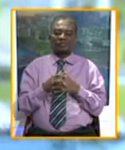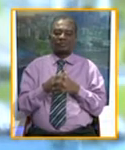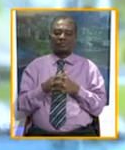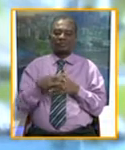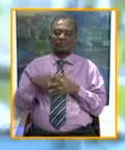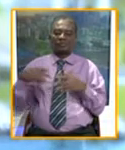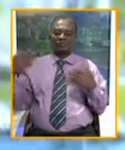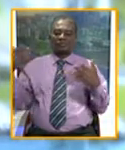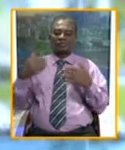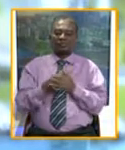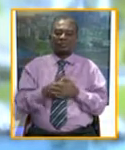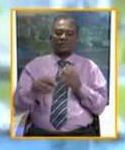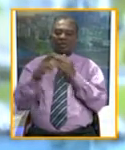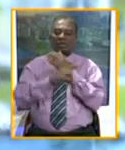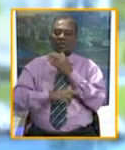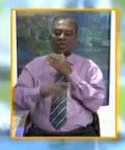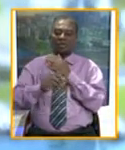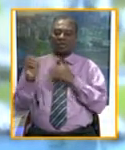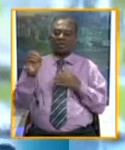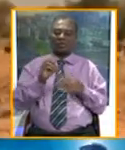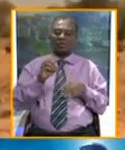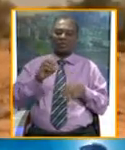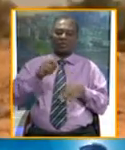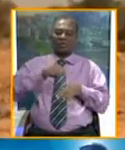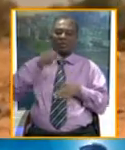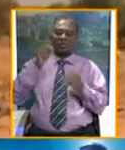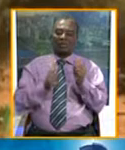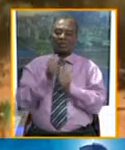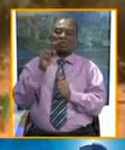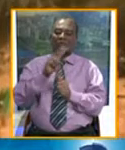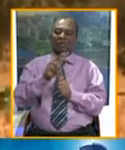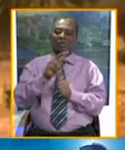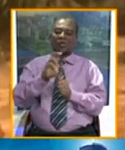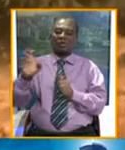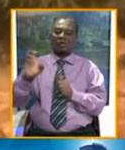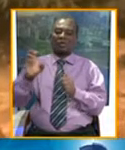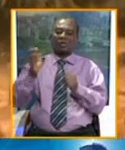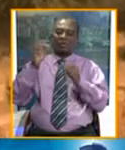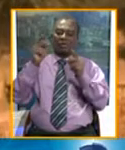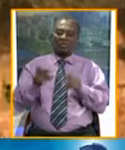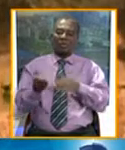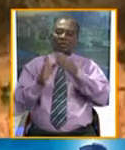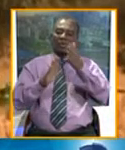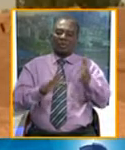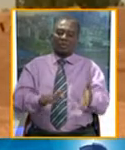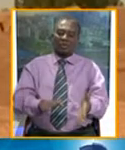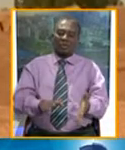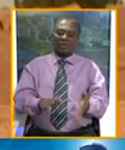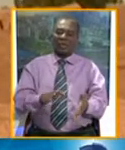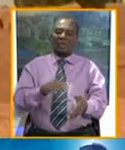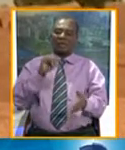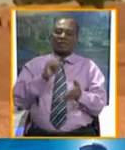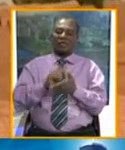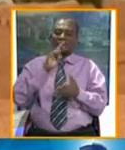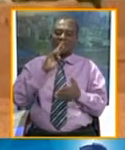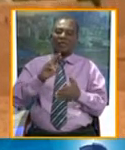Nouveau massacre dans la région ouest du Niger, plus de 200 morts en 6 jours. Les attaques de djihadistes présumés